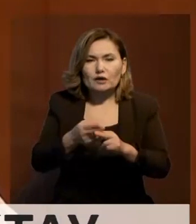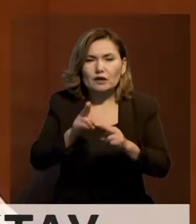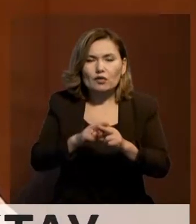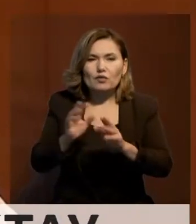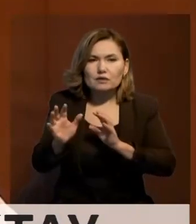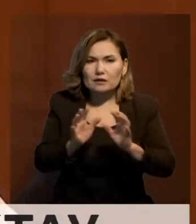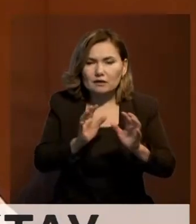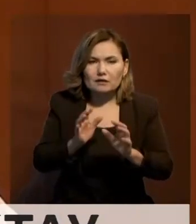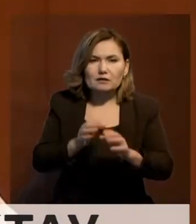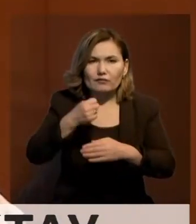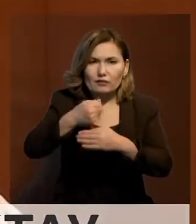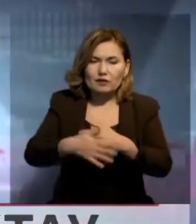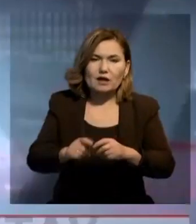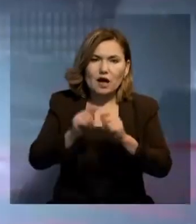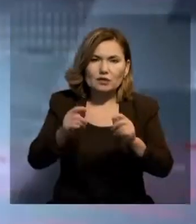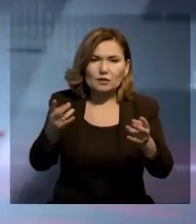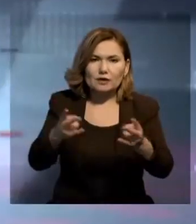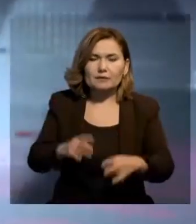үлкен жұмыс жасайды.